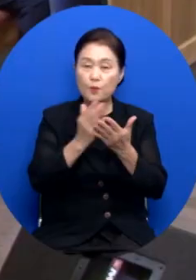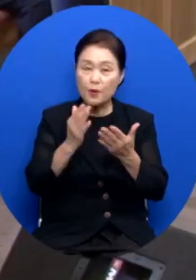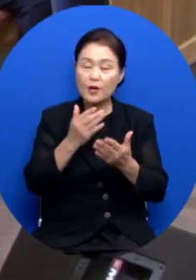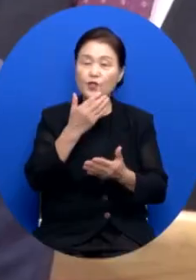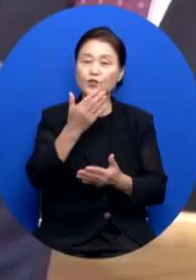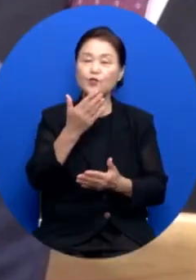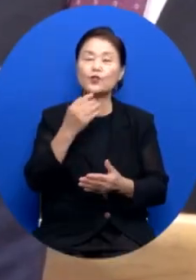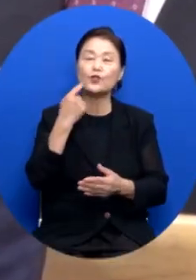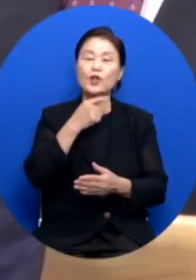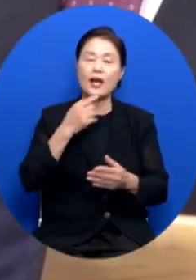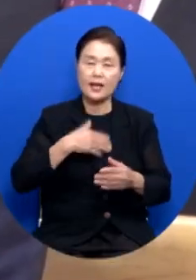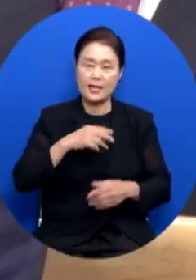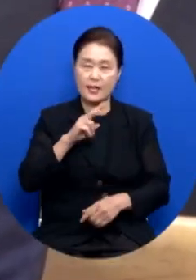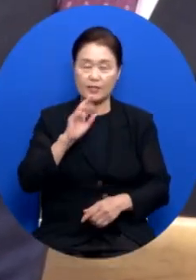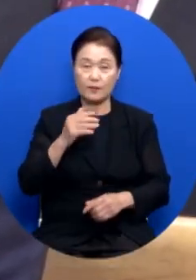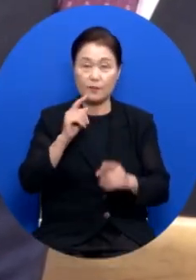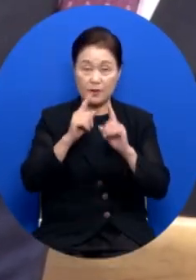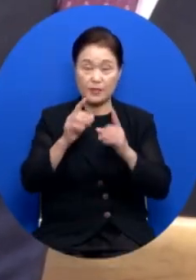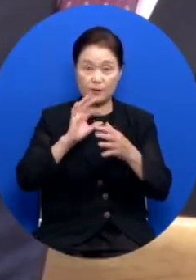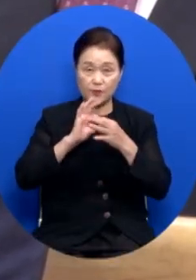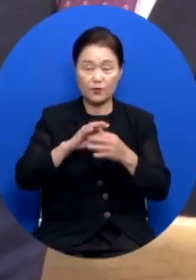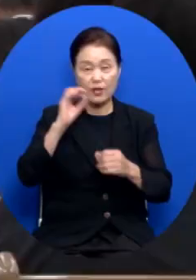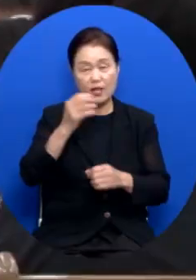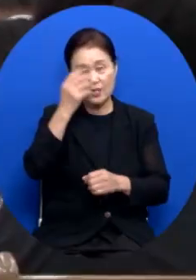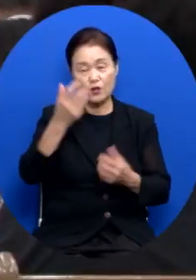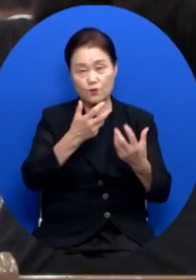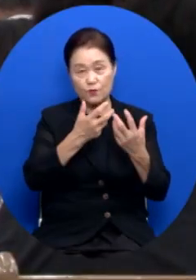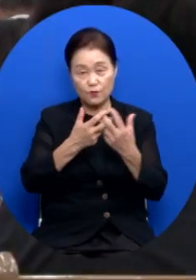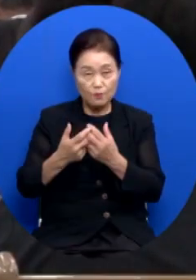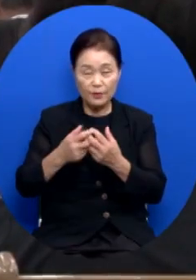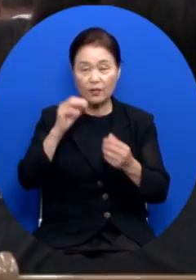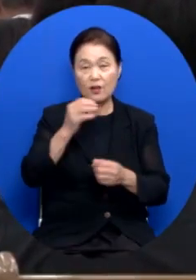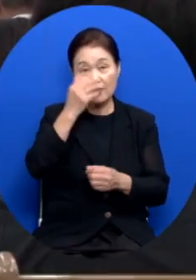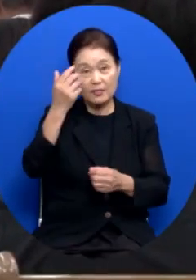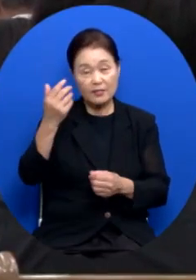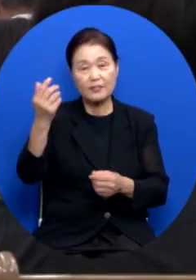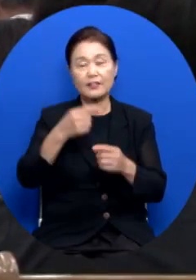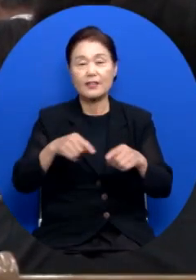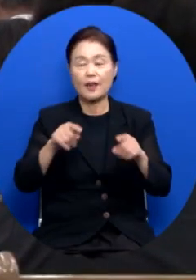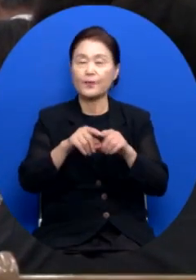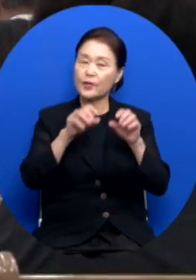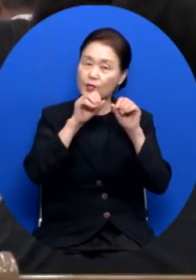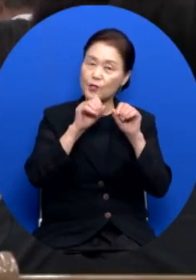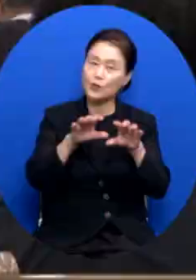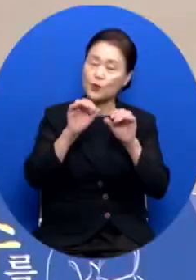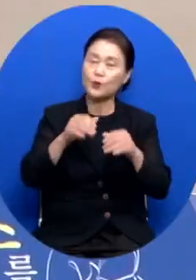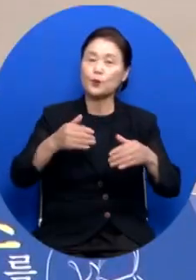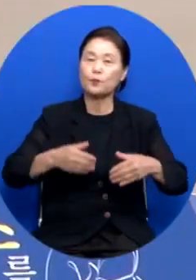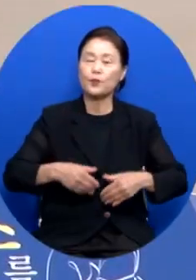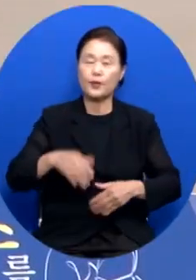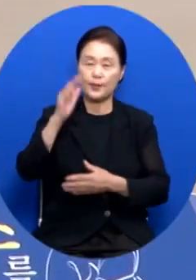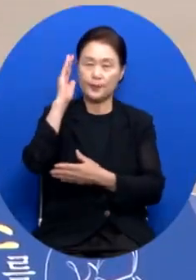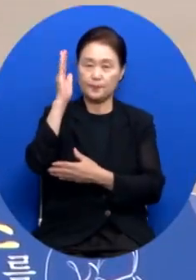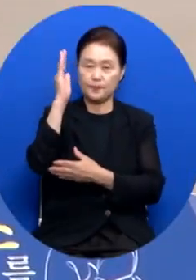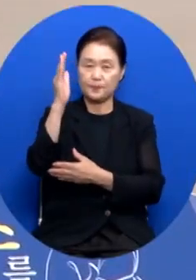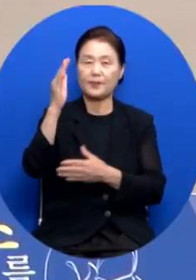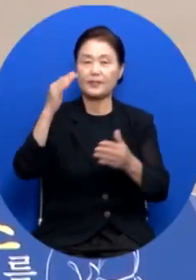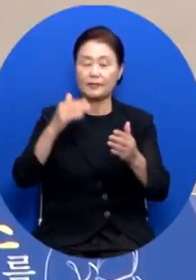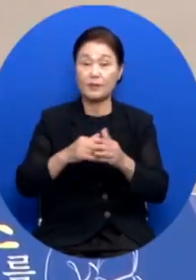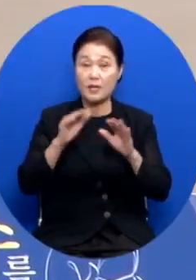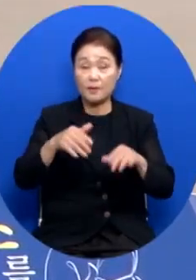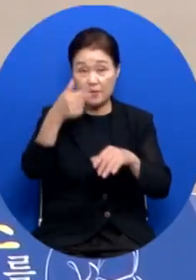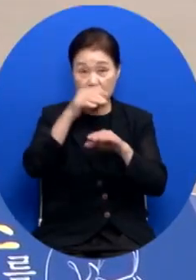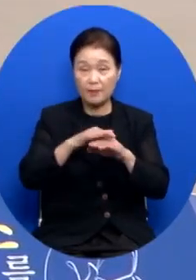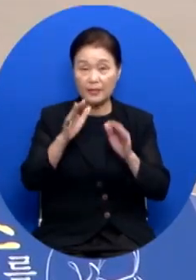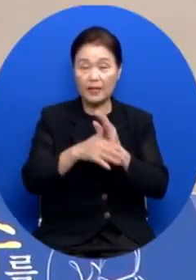알아야 한다며 말씀을 통해 성령 충만해지고 성령이 함께하는 전도를 해야 한다고 강조했습니다. 이번